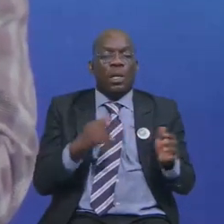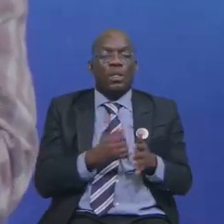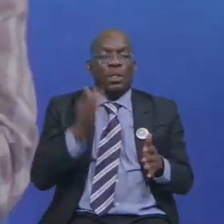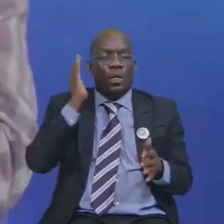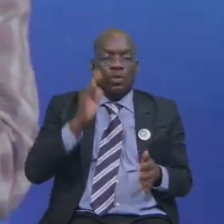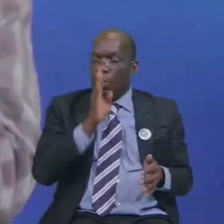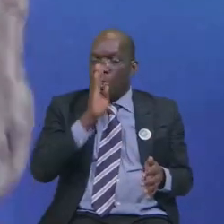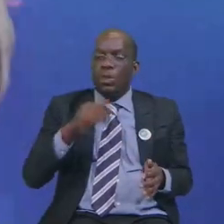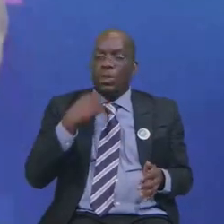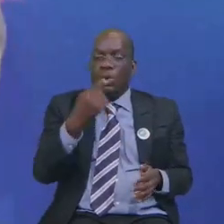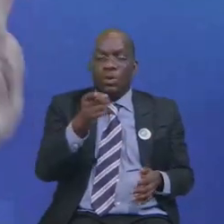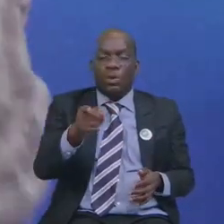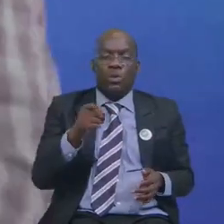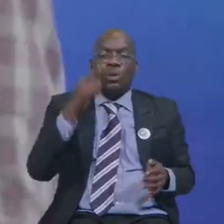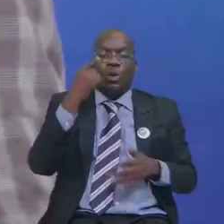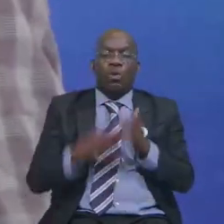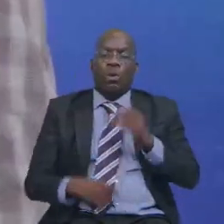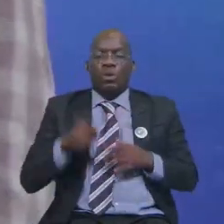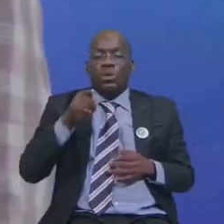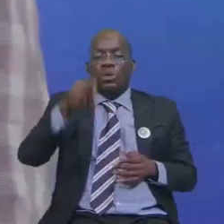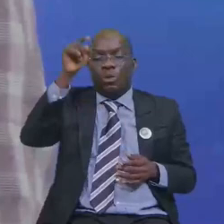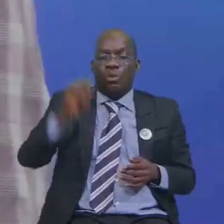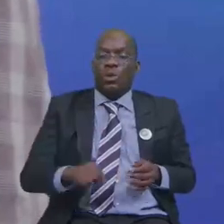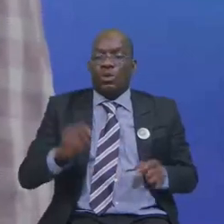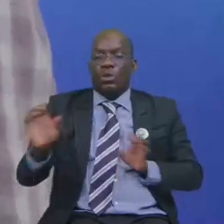faire dois